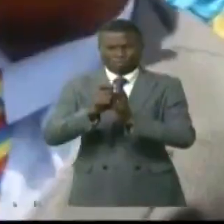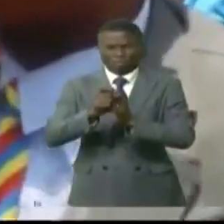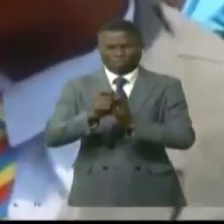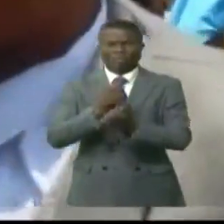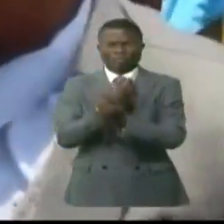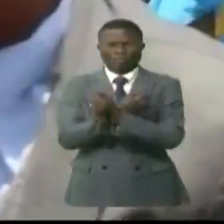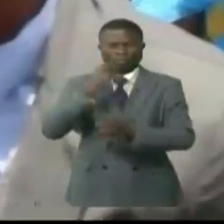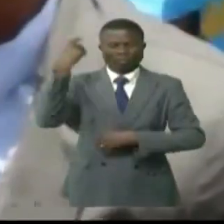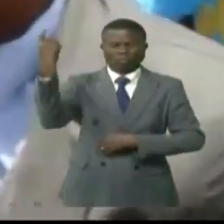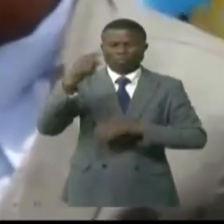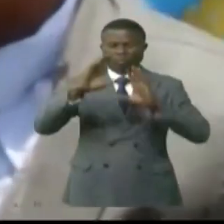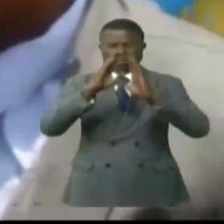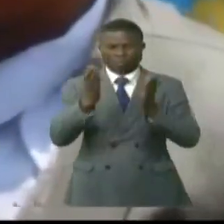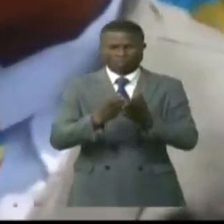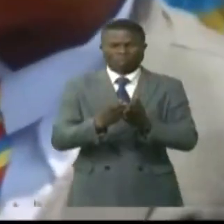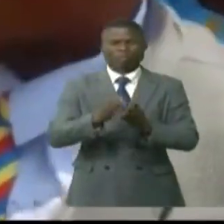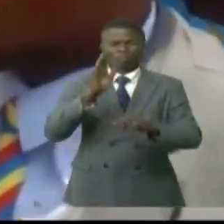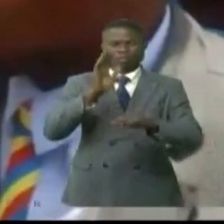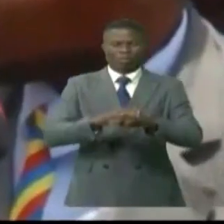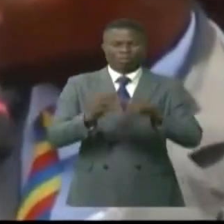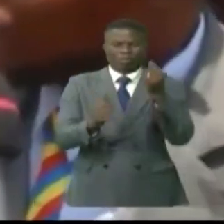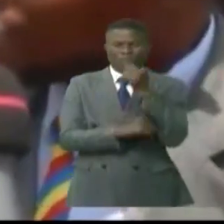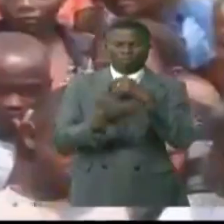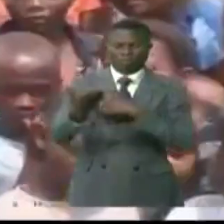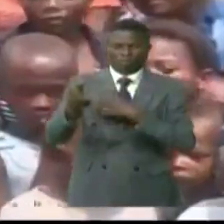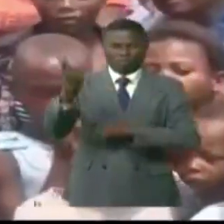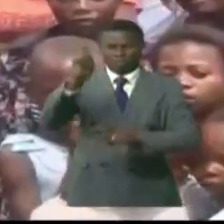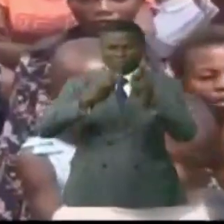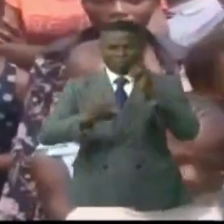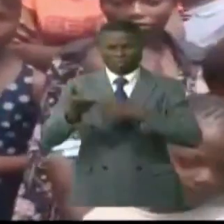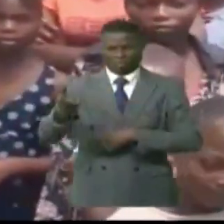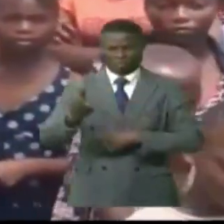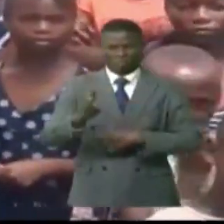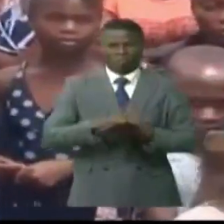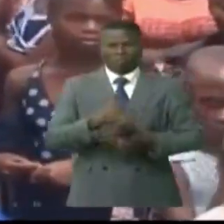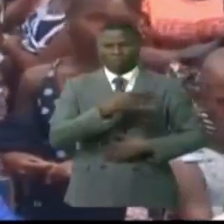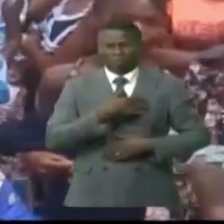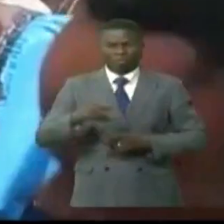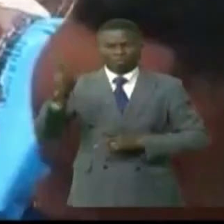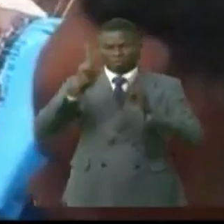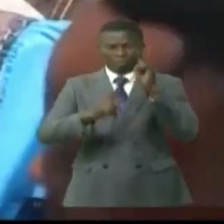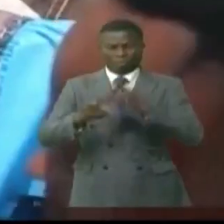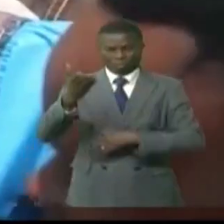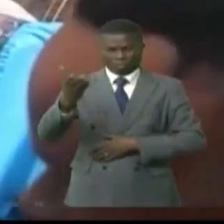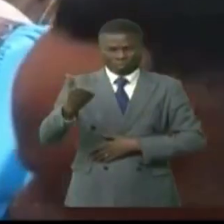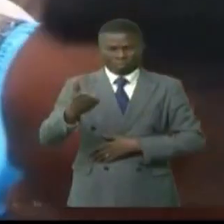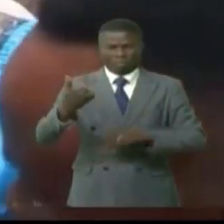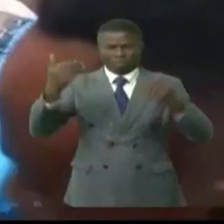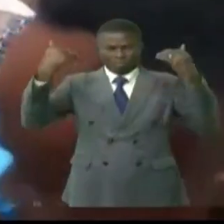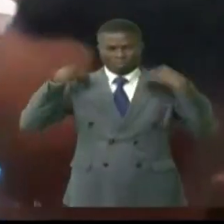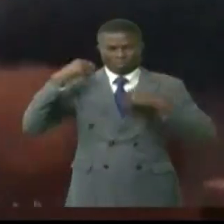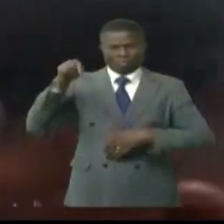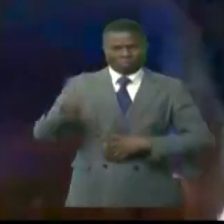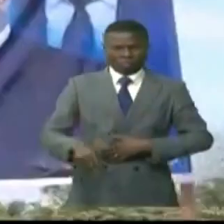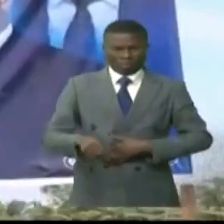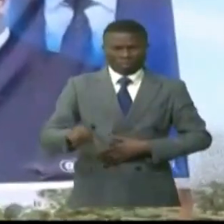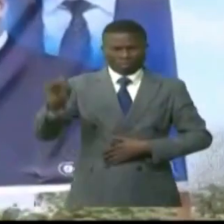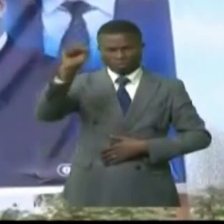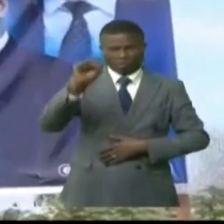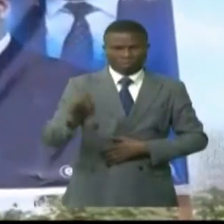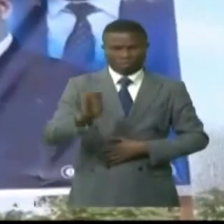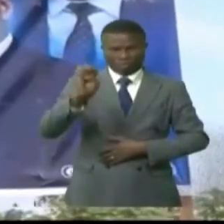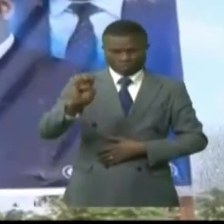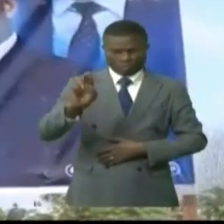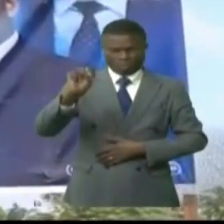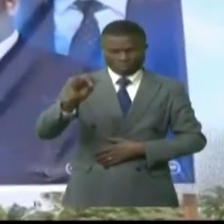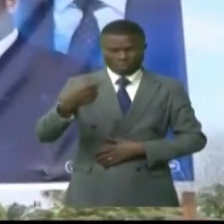d'humanisme qui va droit au cœur des bénéficiaires. Ainsi, au nom des habitants de ces coins, le chef de quartier Sengama